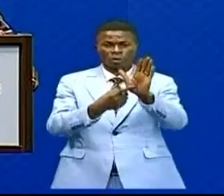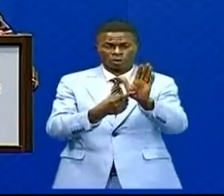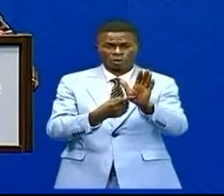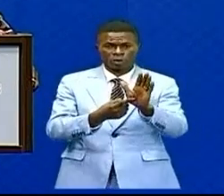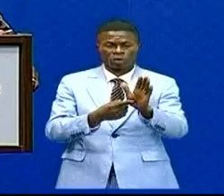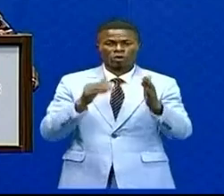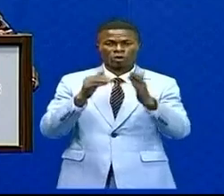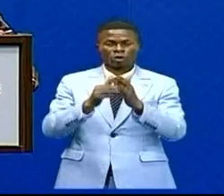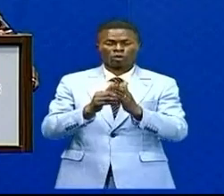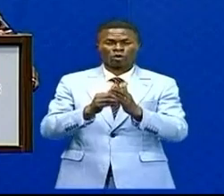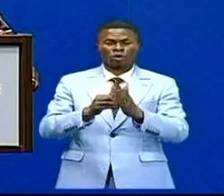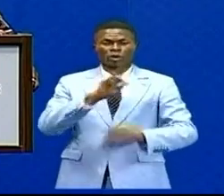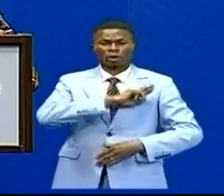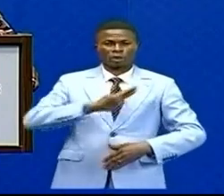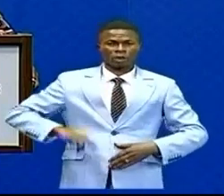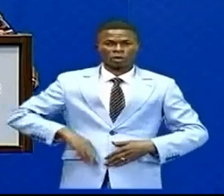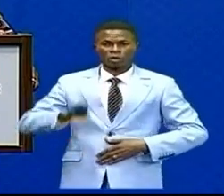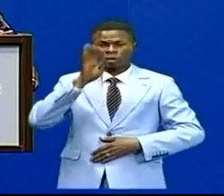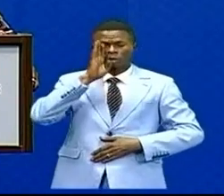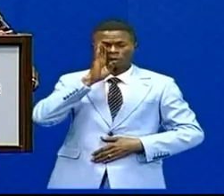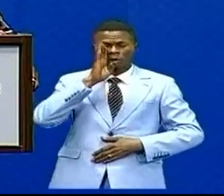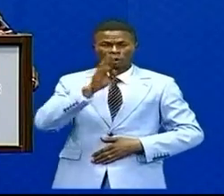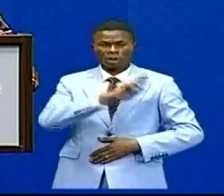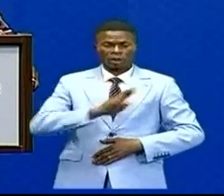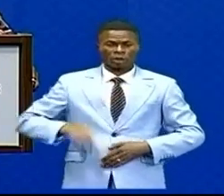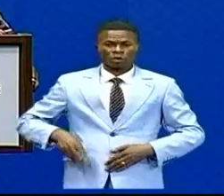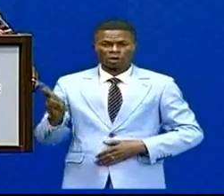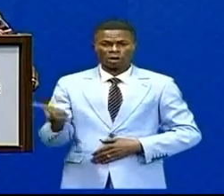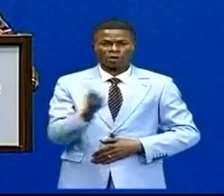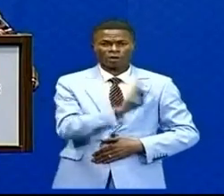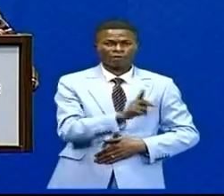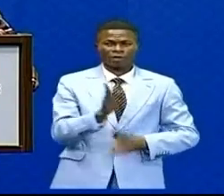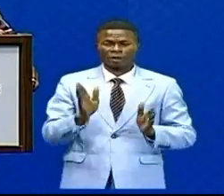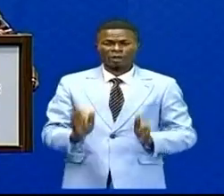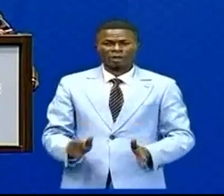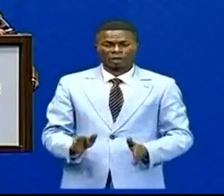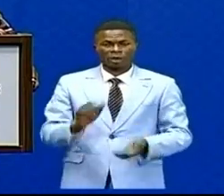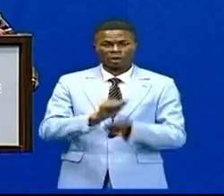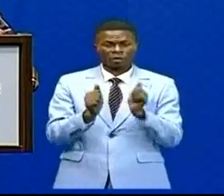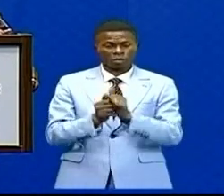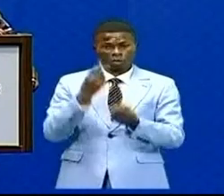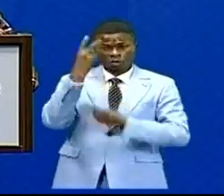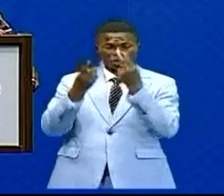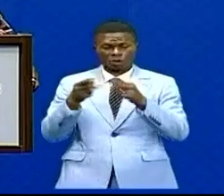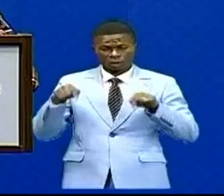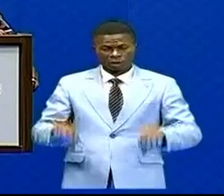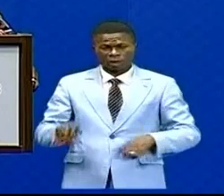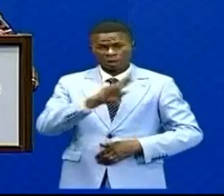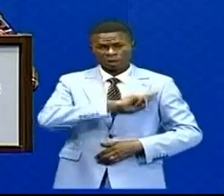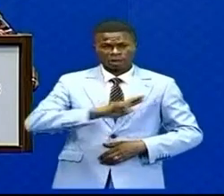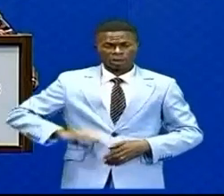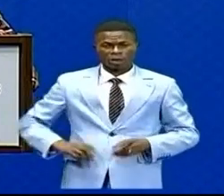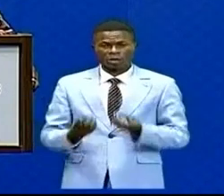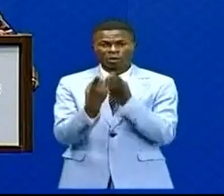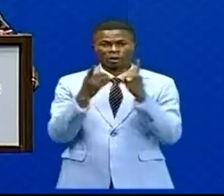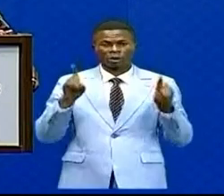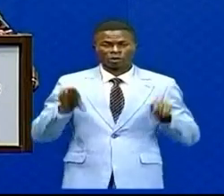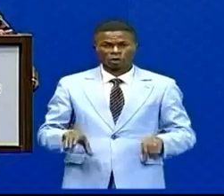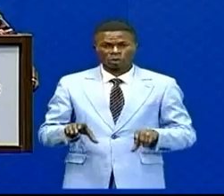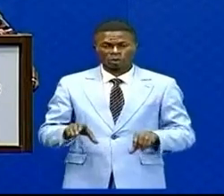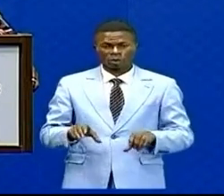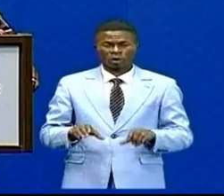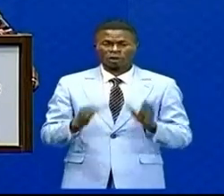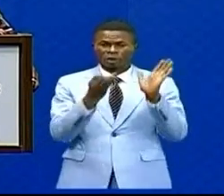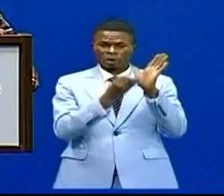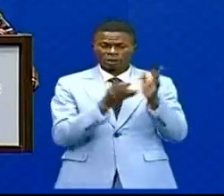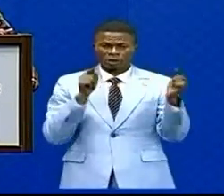du souverain belge, le roi Philippe, dans le cadre de sa visite en République démocratique du Congo du